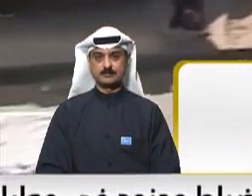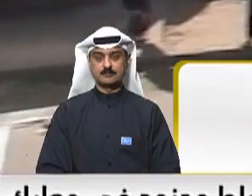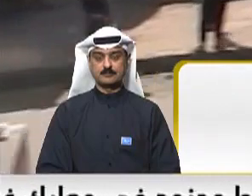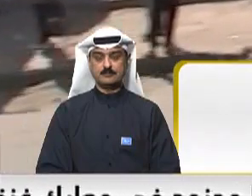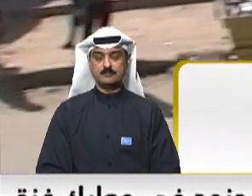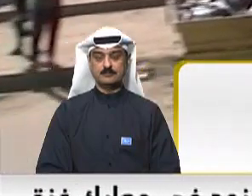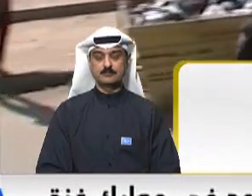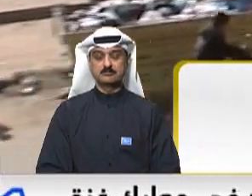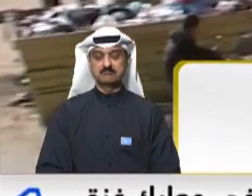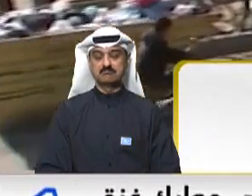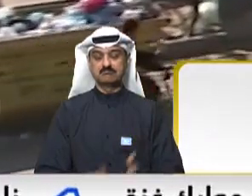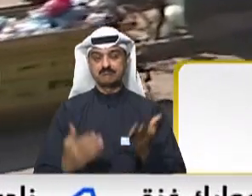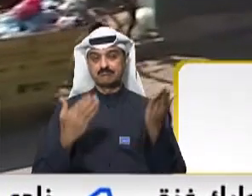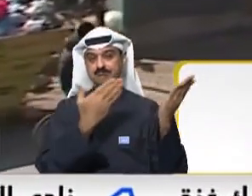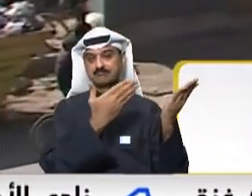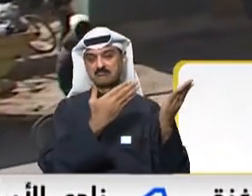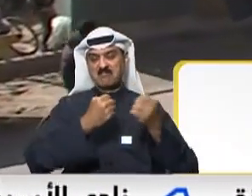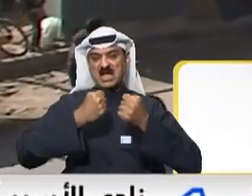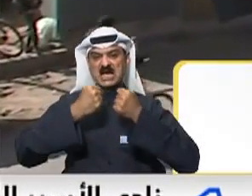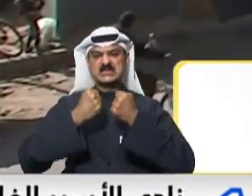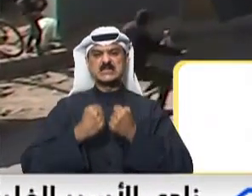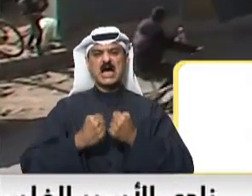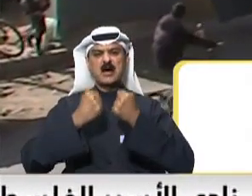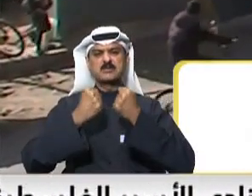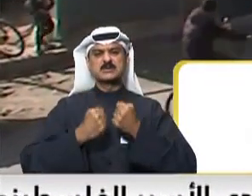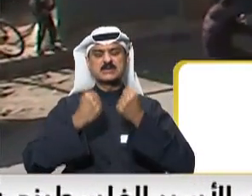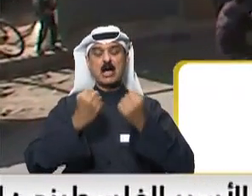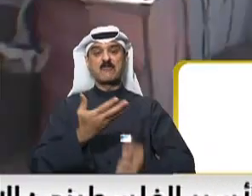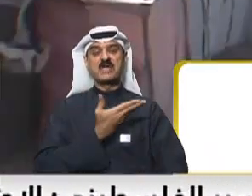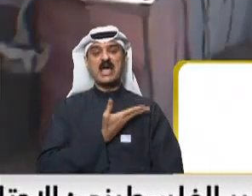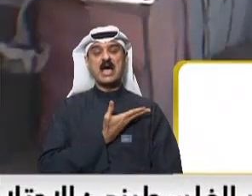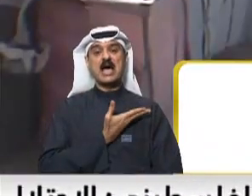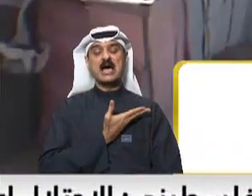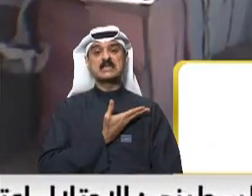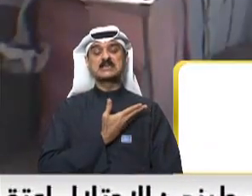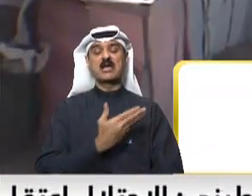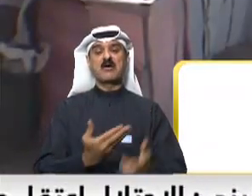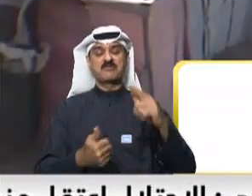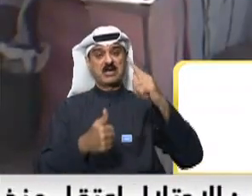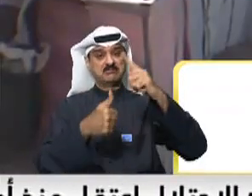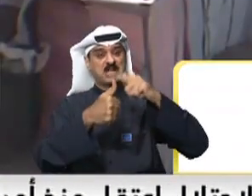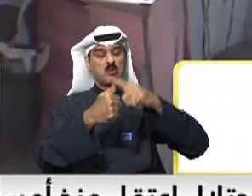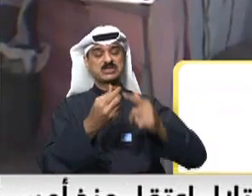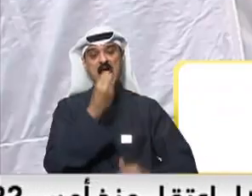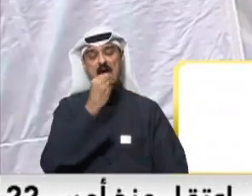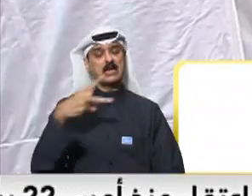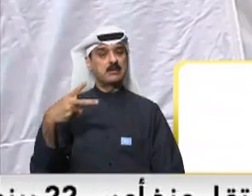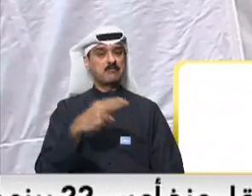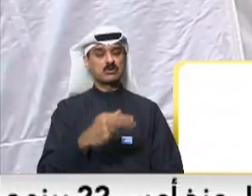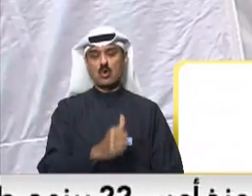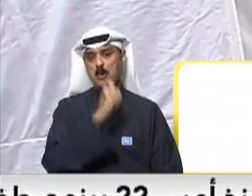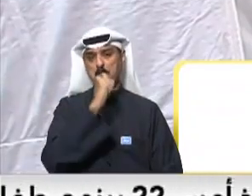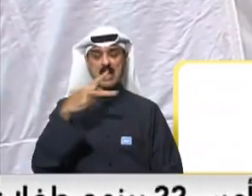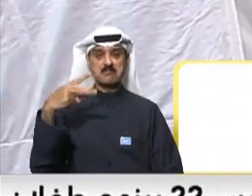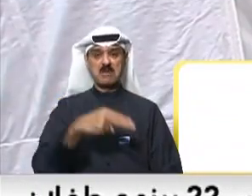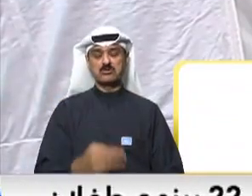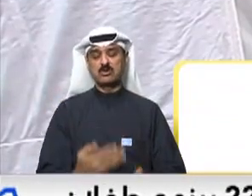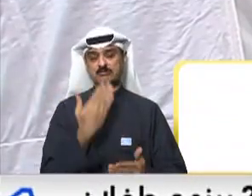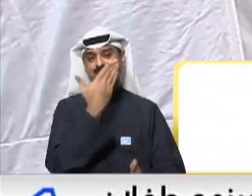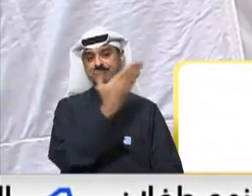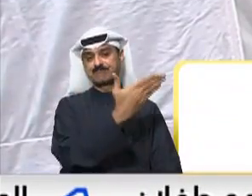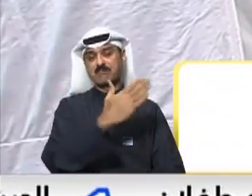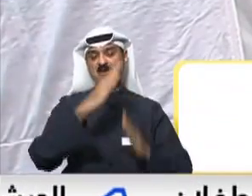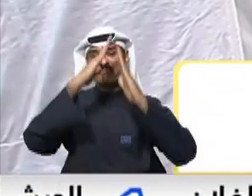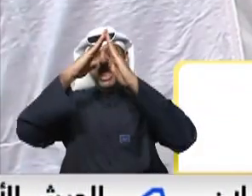انعدام مقومات الحياة الأساسية في قطاع غزة هي العنوان العريض، حيث يعيش السكان على